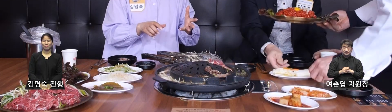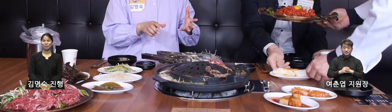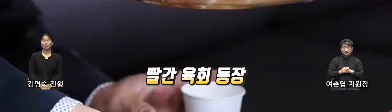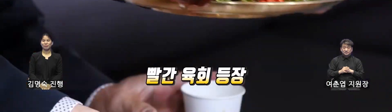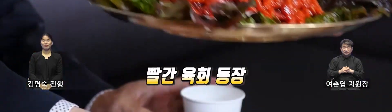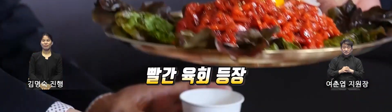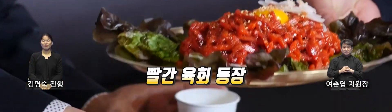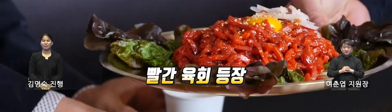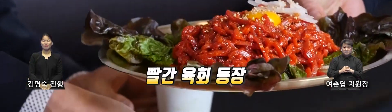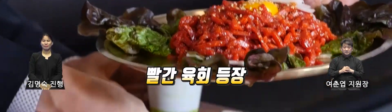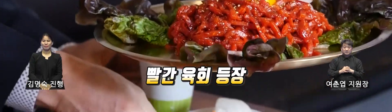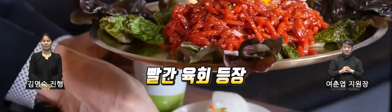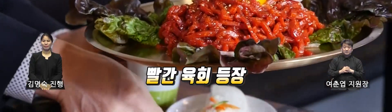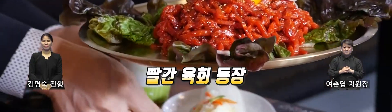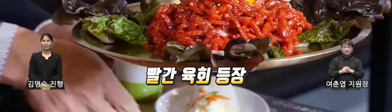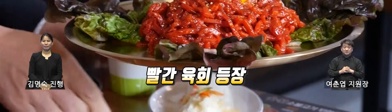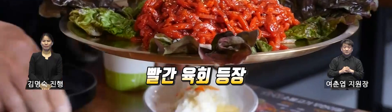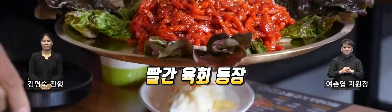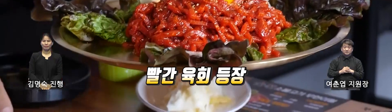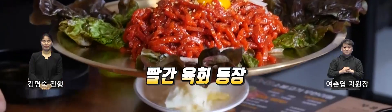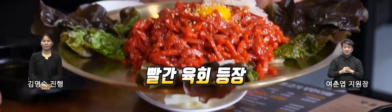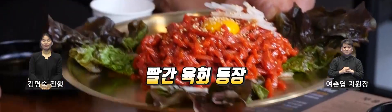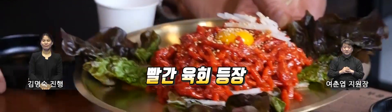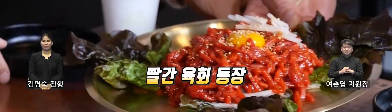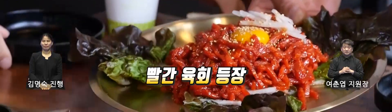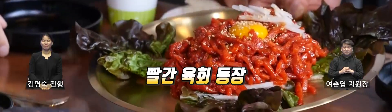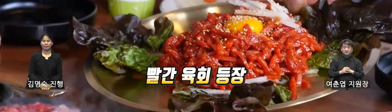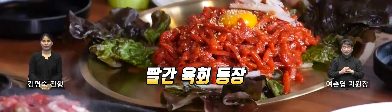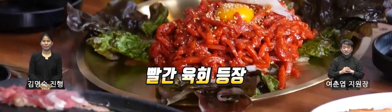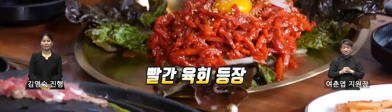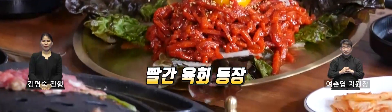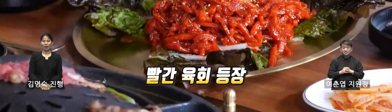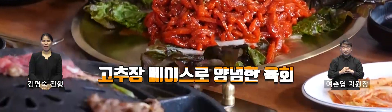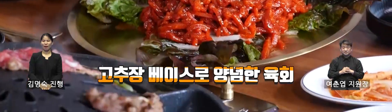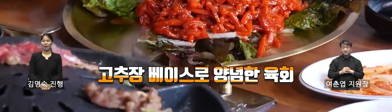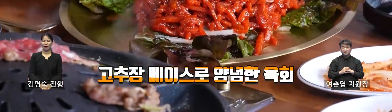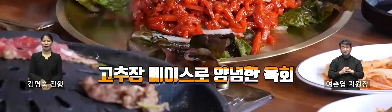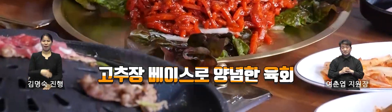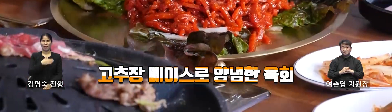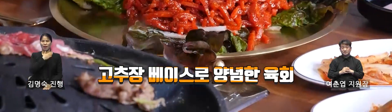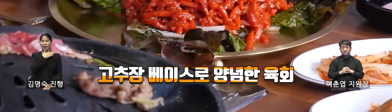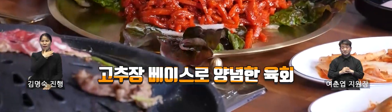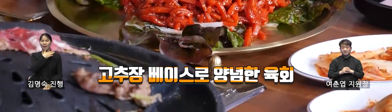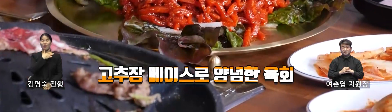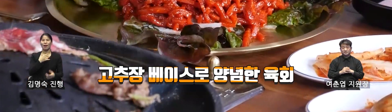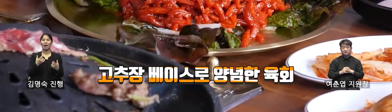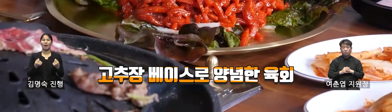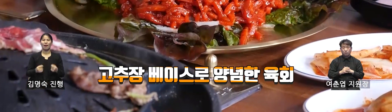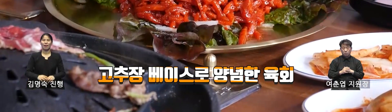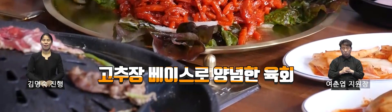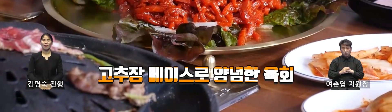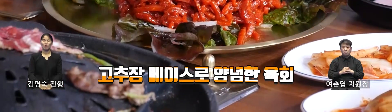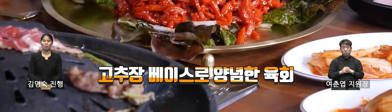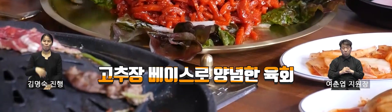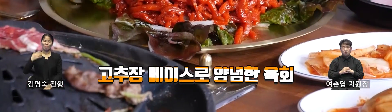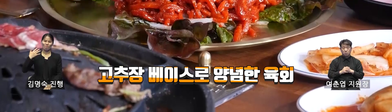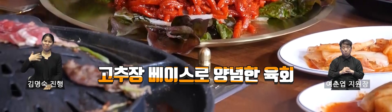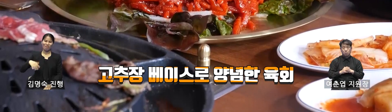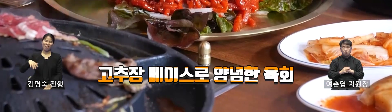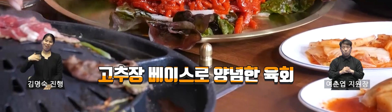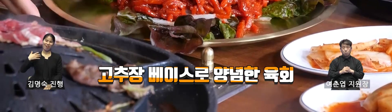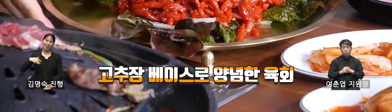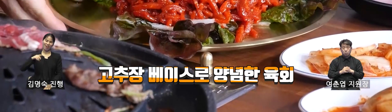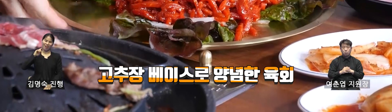간장으로 하는데, 불고기가 그래도 아무래도 조금 느끼한 맛이 있으니까, 고추장 베이스로 해서. 오,